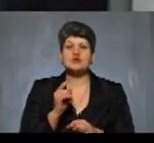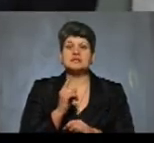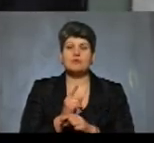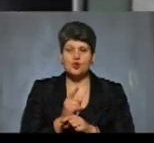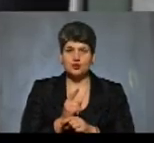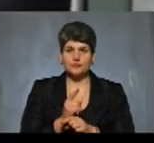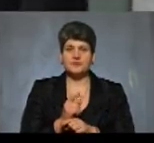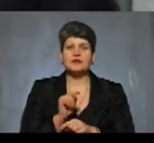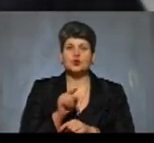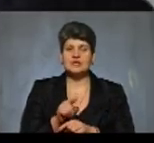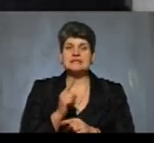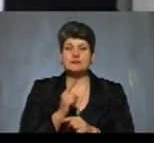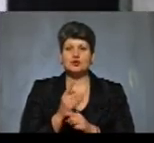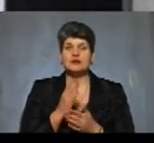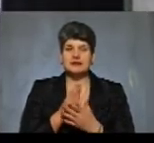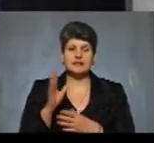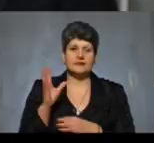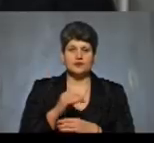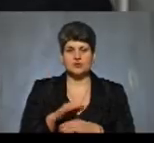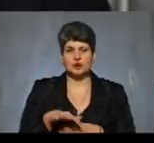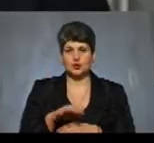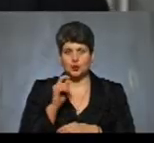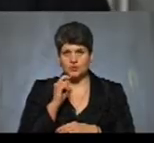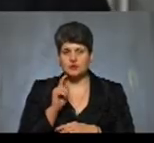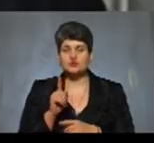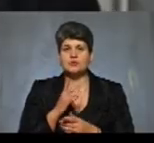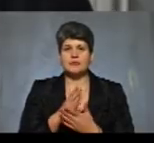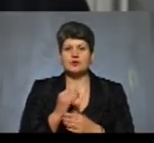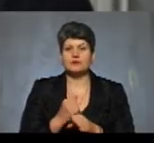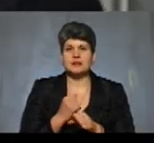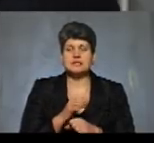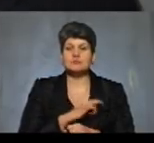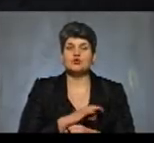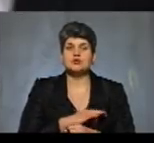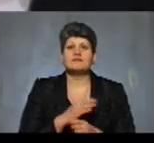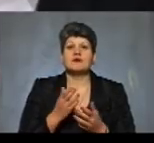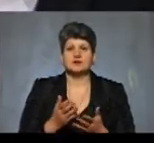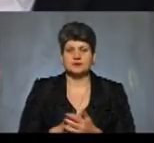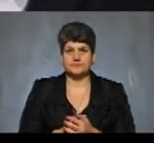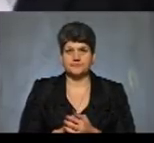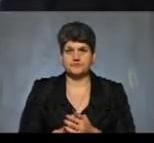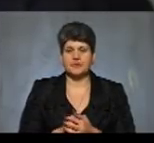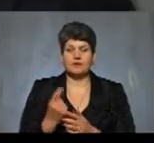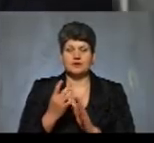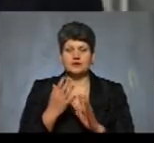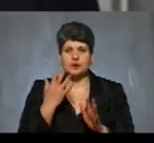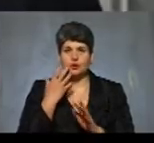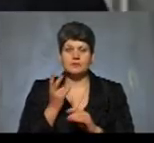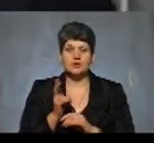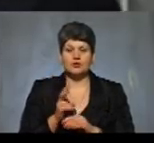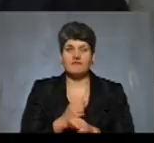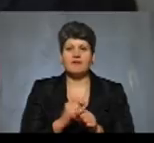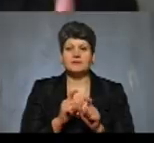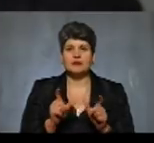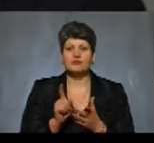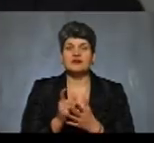тоді заборонна діє на всю територію України. Що має робити споживач пацієнт? Що я йому побажав? В першу чергу, коли приходить в аптеку, він в першу